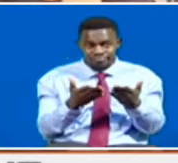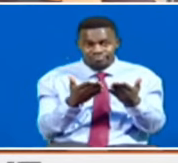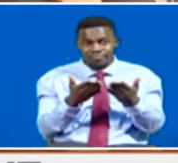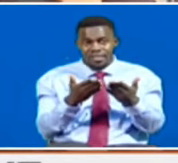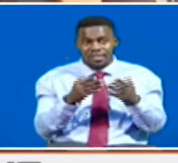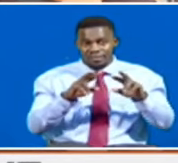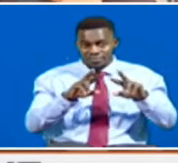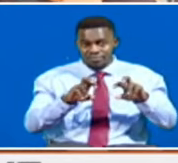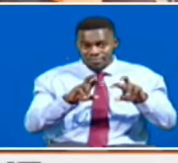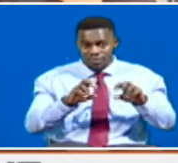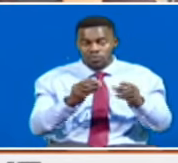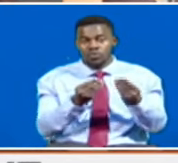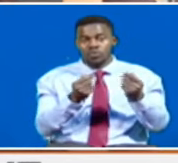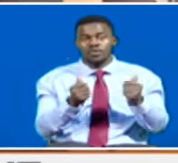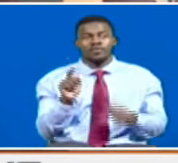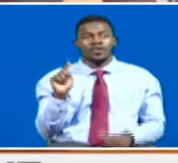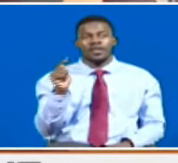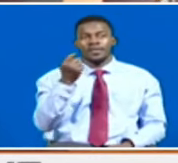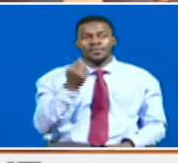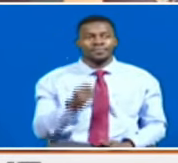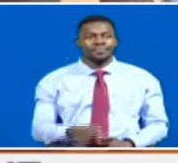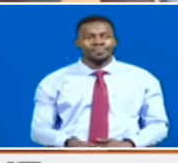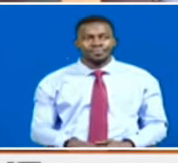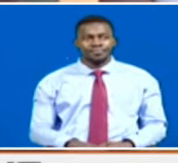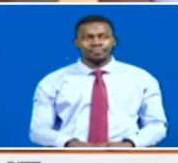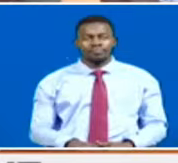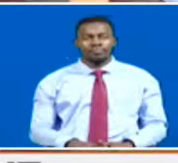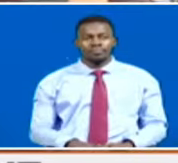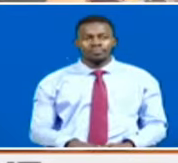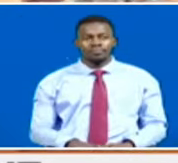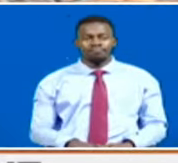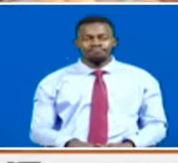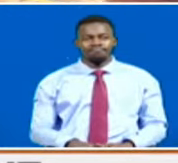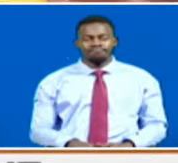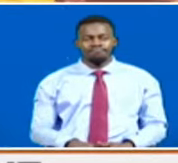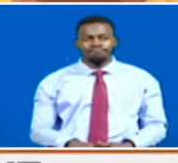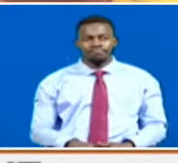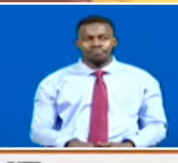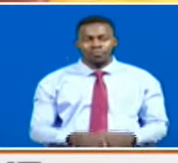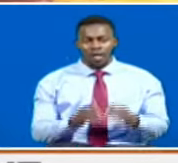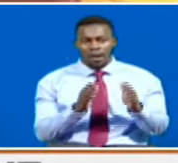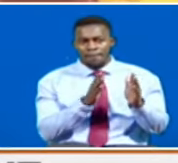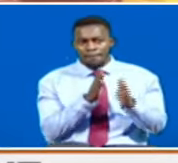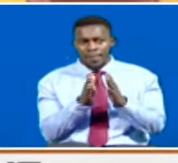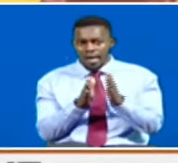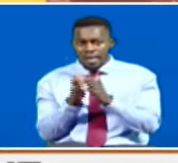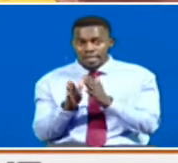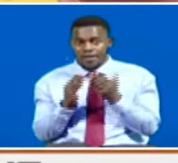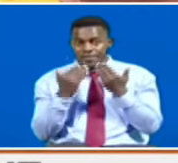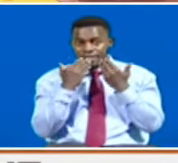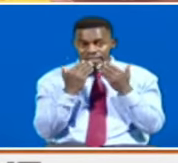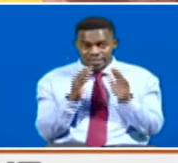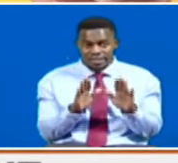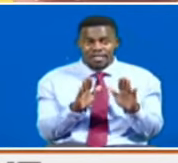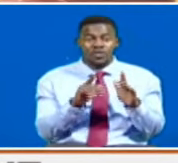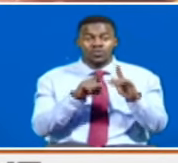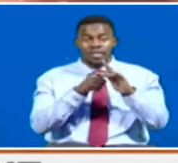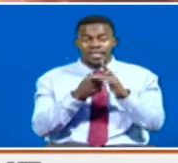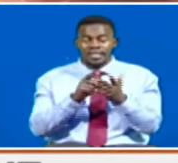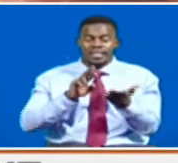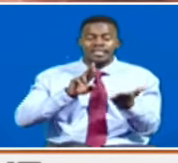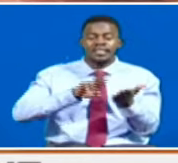country. Ye, wakati wamekaa Nairobi, wakapanga kuanzisha kuandikisha wanachama kwa